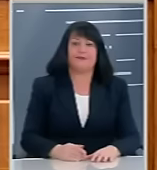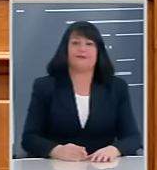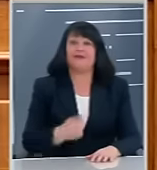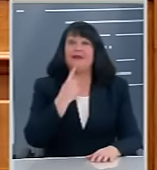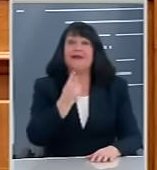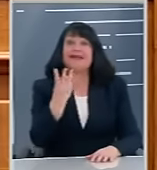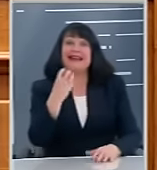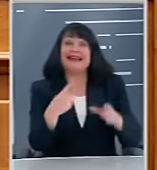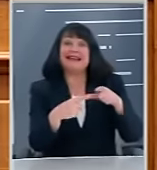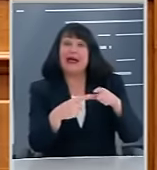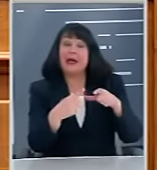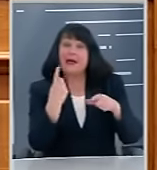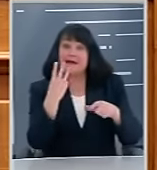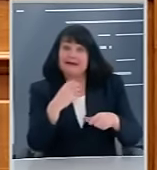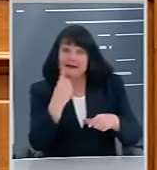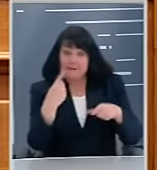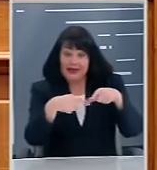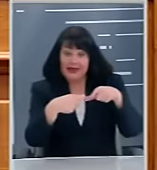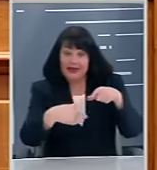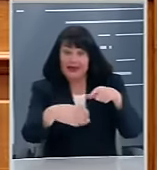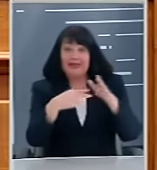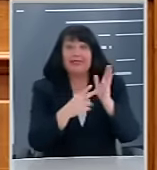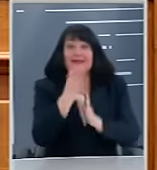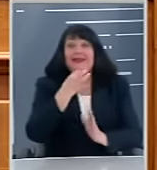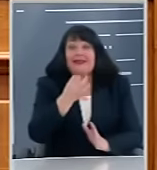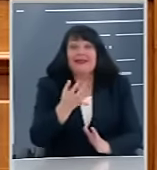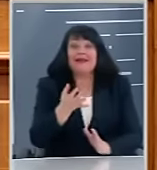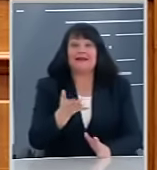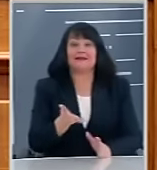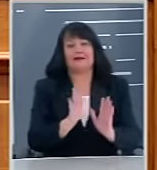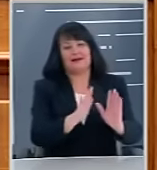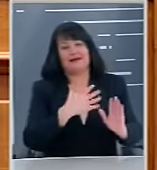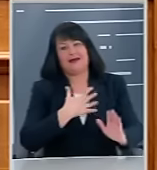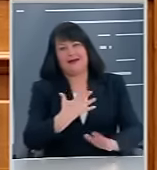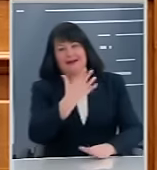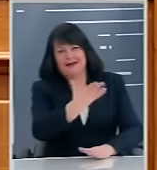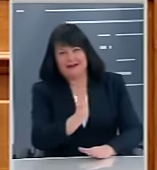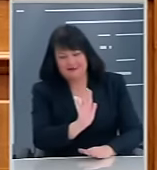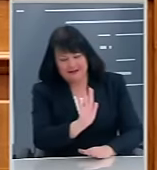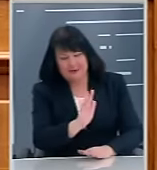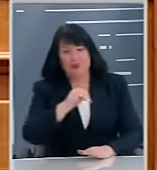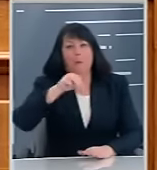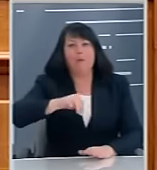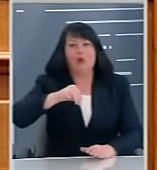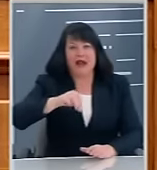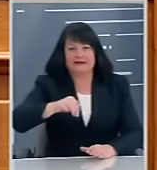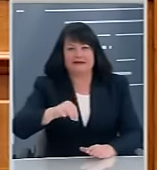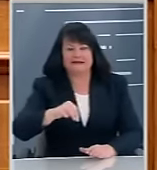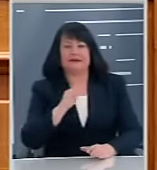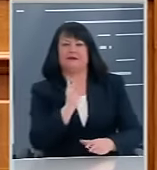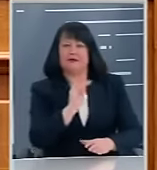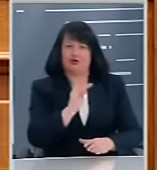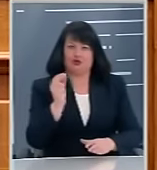Κύριε, αγαπημένα μου, κύριε Μπούρα, τώρα απλά δεν πηγαίνουν συμβολέων. Κύριε Μπούρα, να σας ρωτήσω